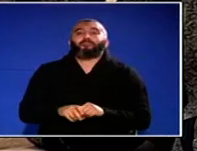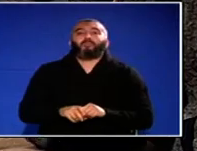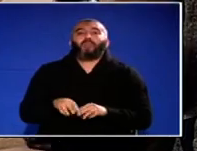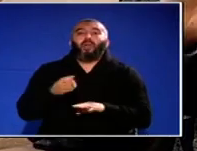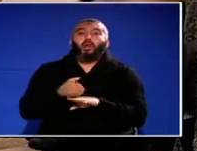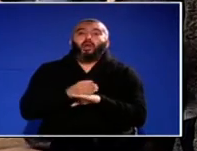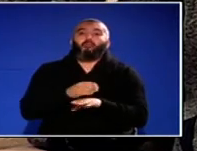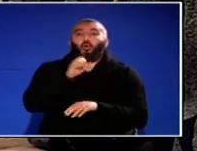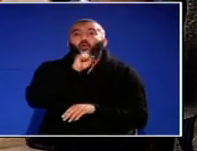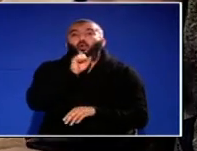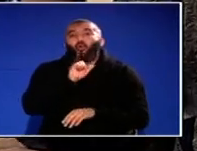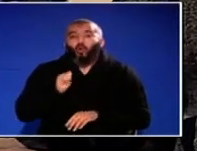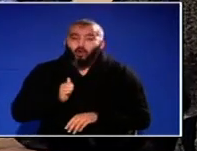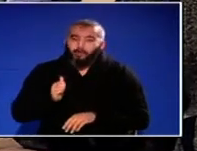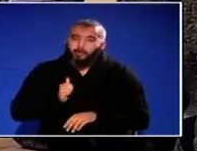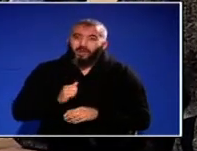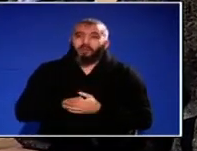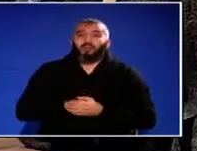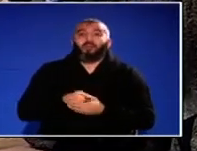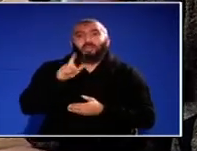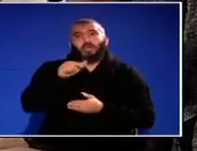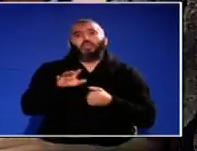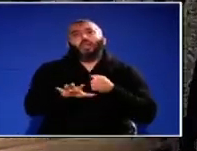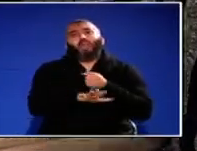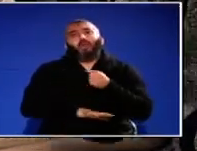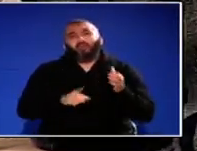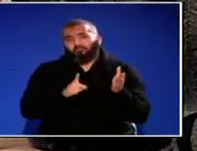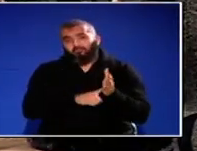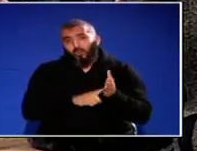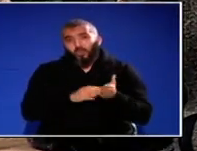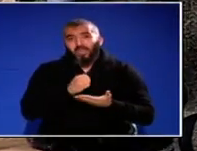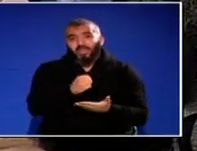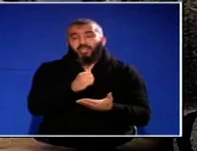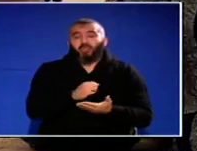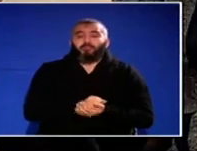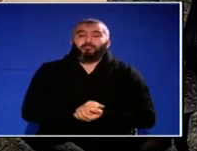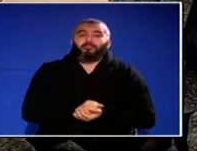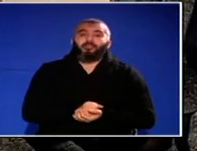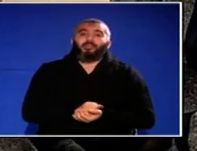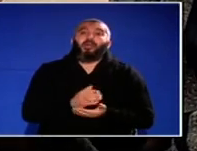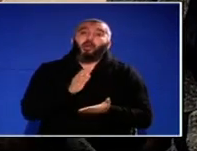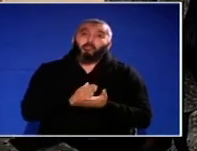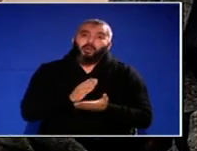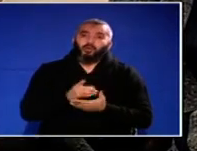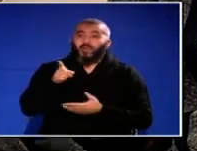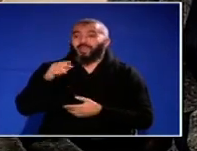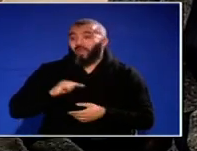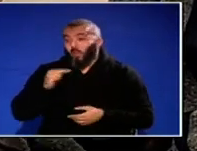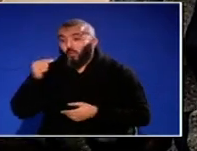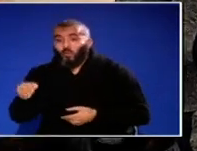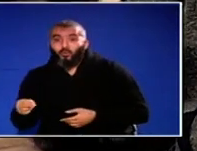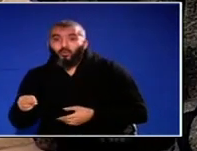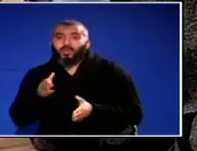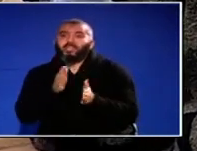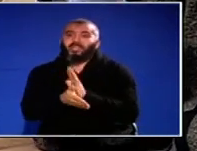الأحفاد ولاد ولاده يحجبوهم يعني، هذا هو الأصل القاعدة دائما الأقرب يحجب الأبعاد، لأن هذا وليد وليدها المباشر وهذا